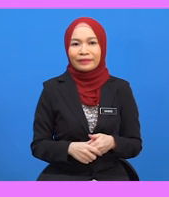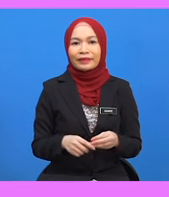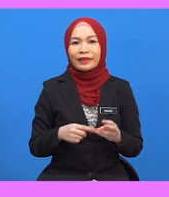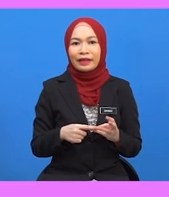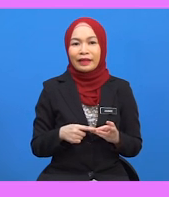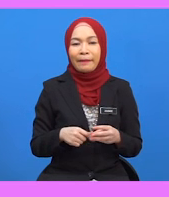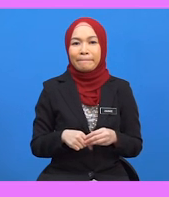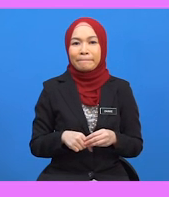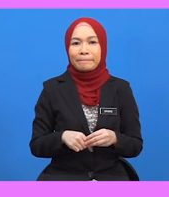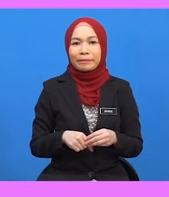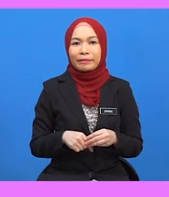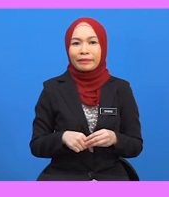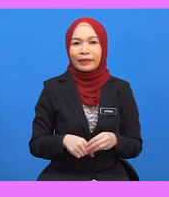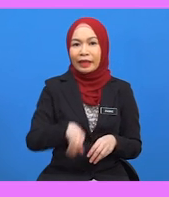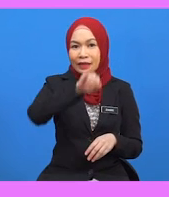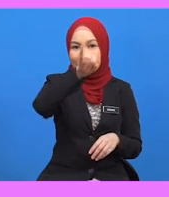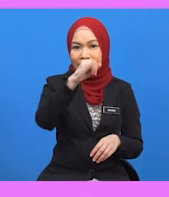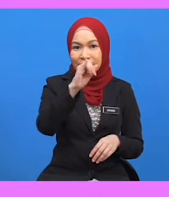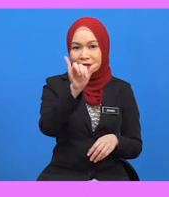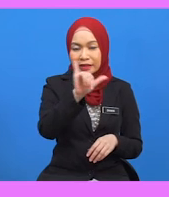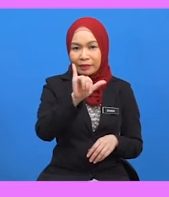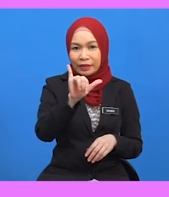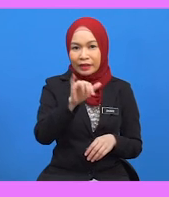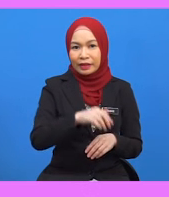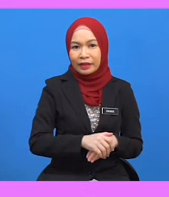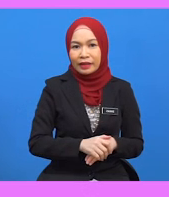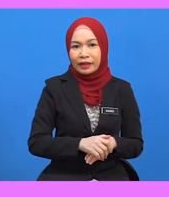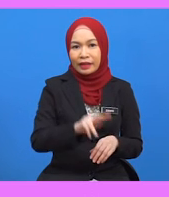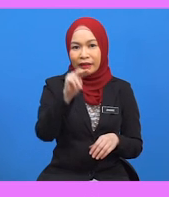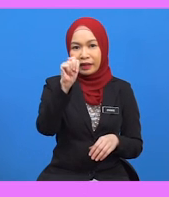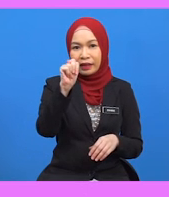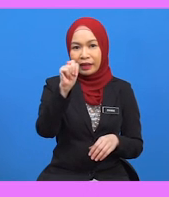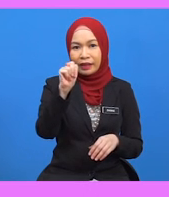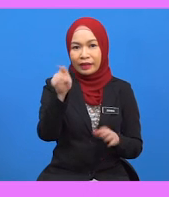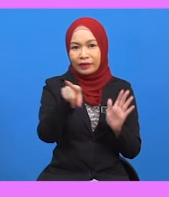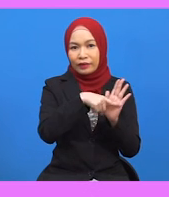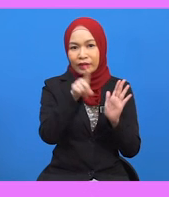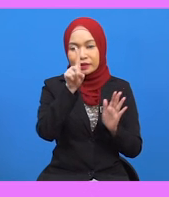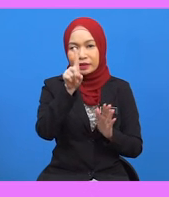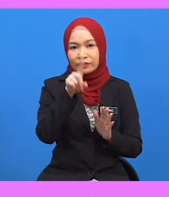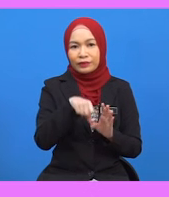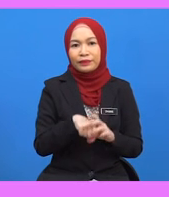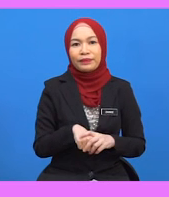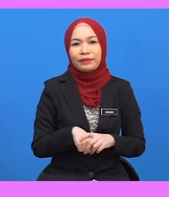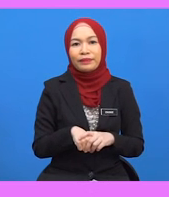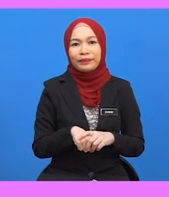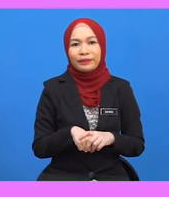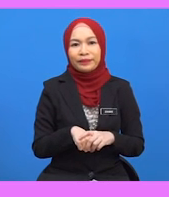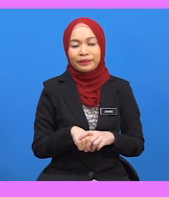Enam, setkan J sama dengan N tolak 1.